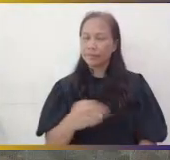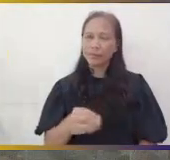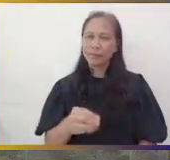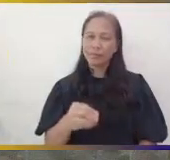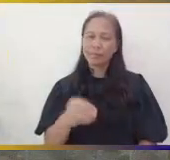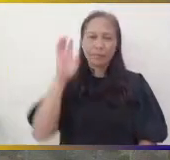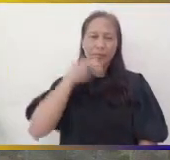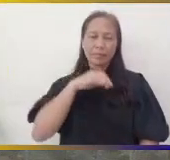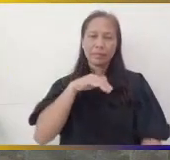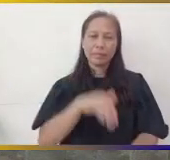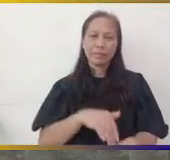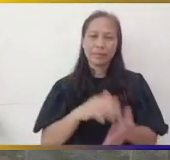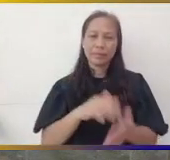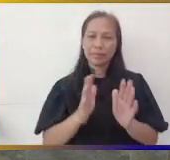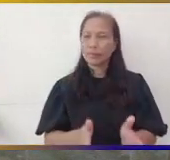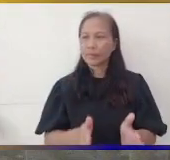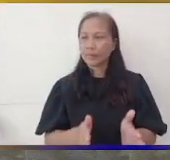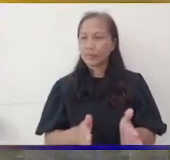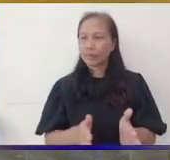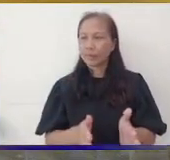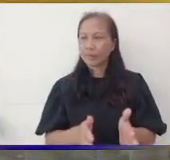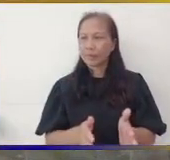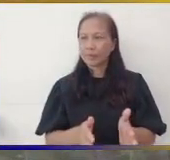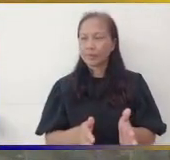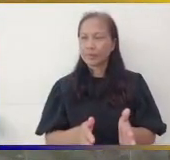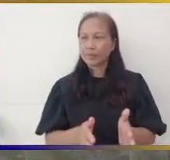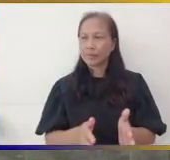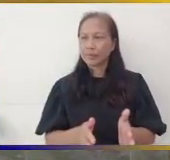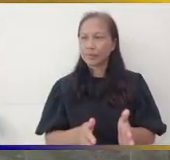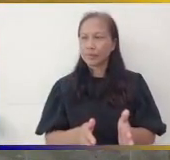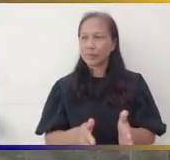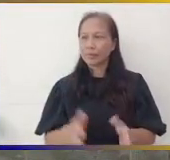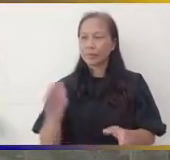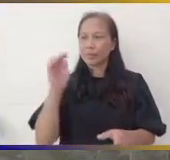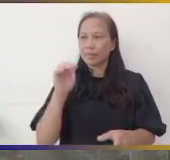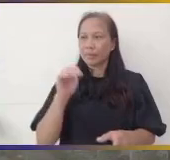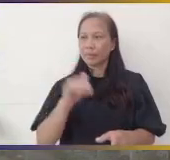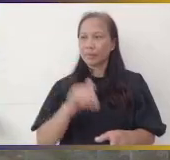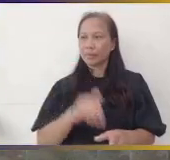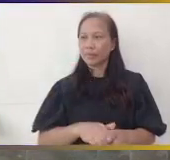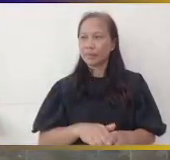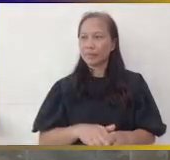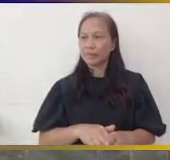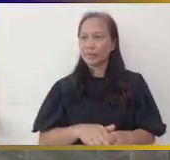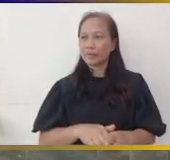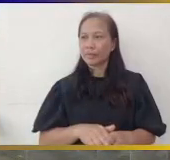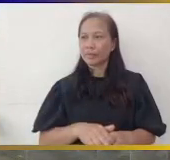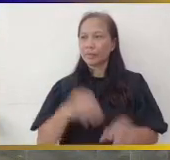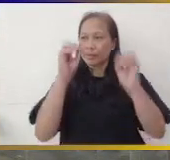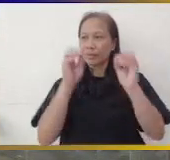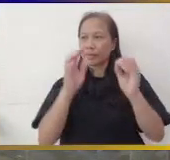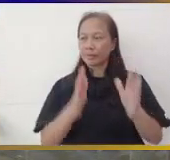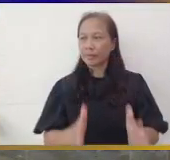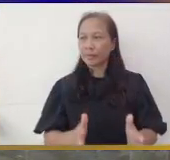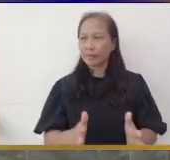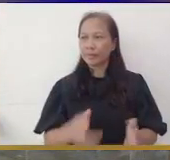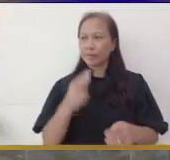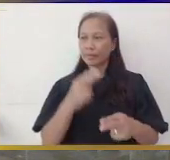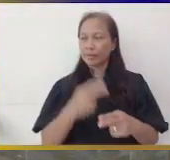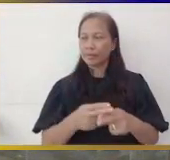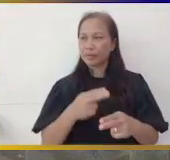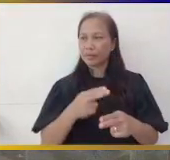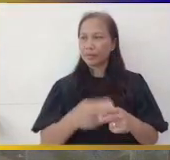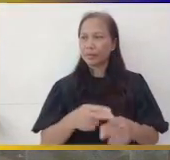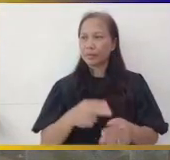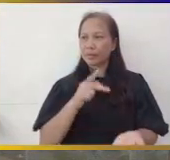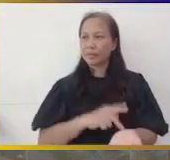Catholic kapatid ah estudyante rin siya ng isang kilalang professor which ang pangalan po ay si Peter